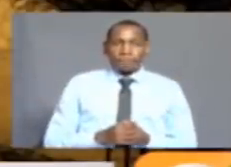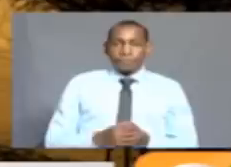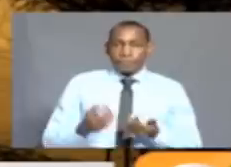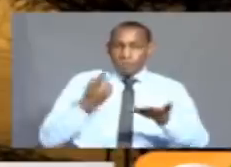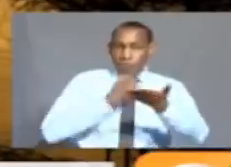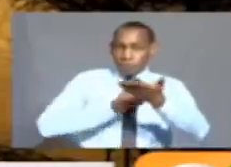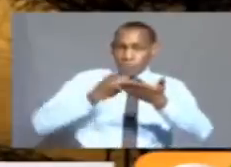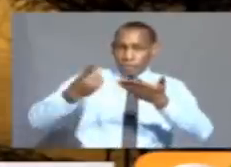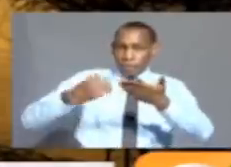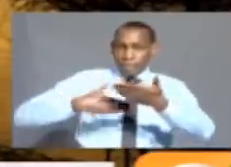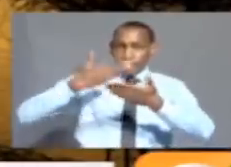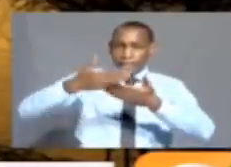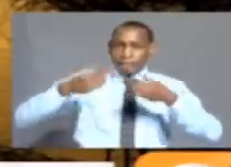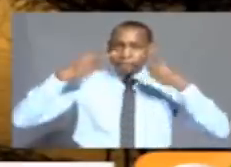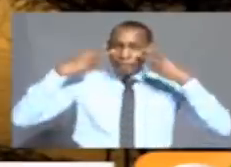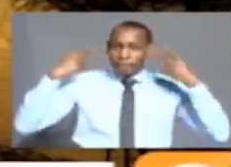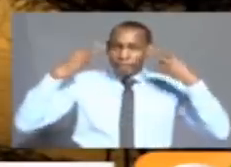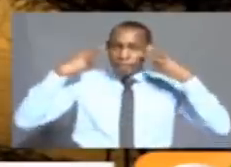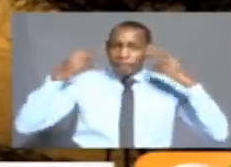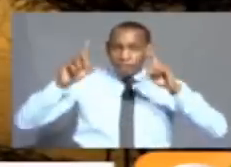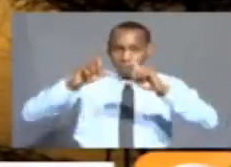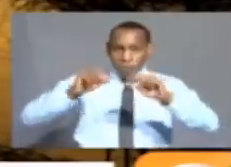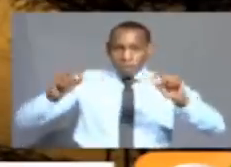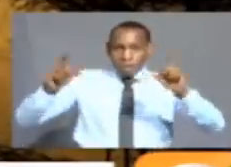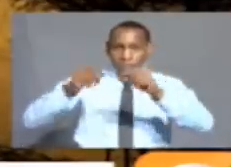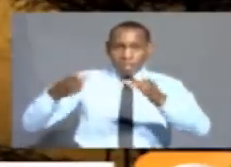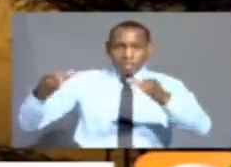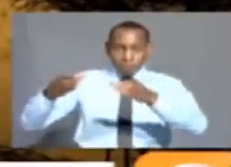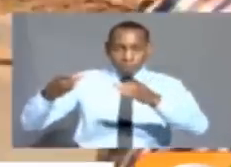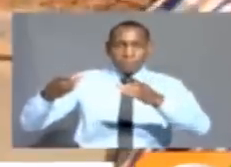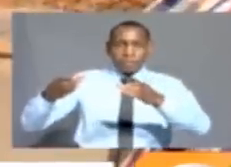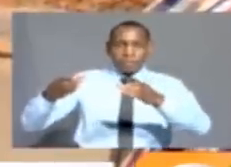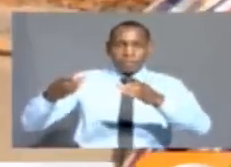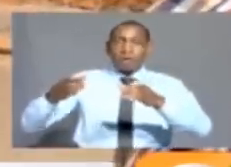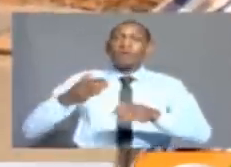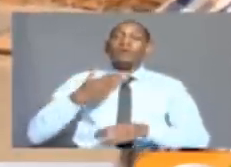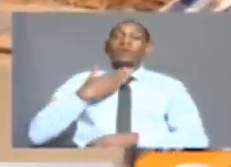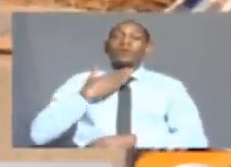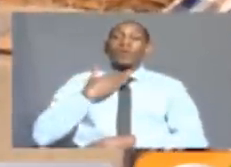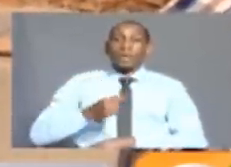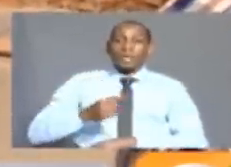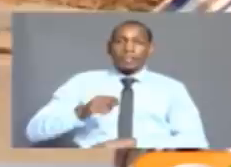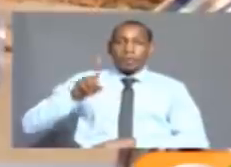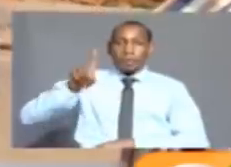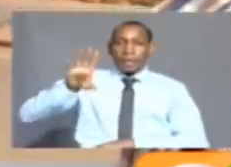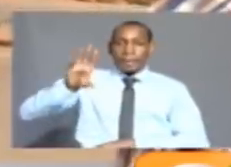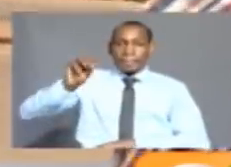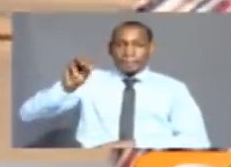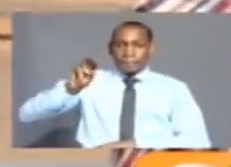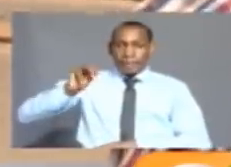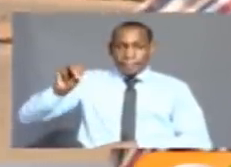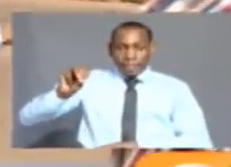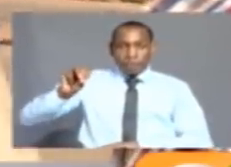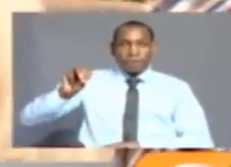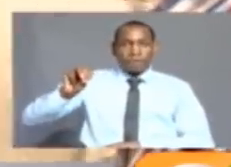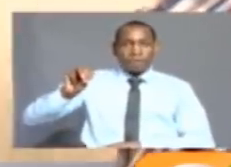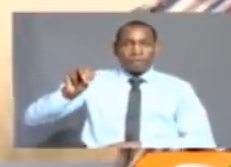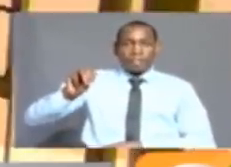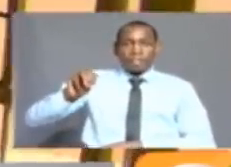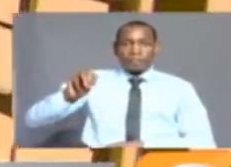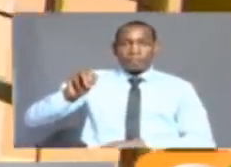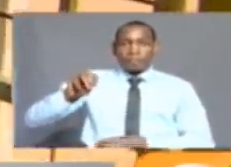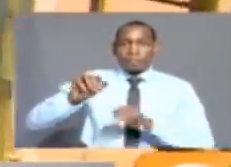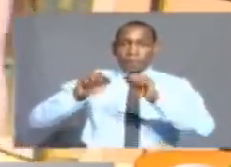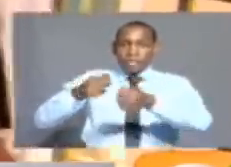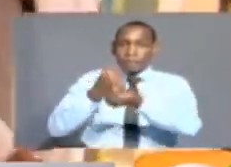Wiki moja baada ya wanamgambo wanaodaiwa kuwa wa kundi la Al-Shabab kuitisha kima cha shilingi milioni 150 kama